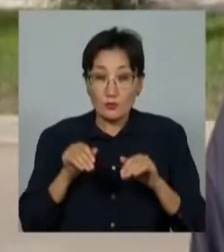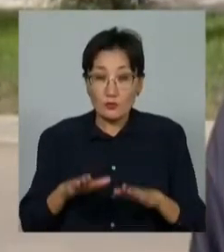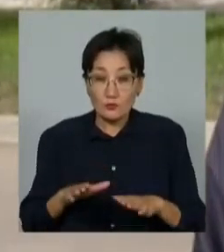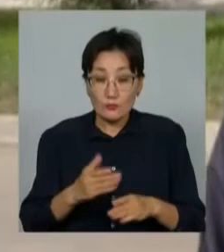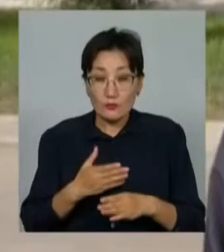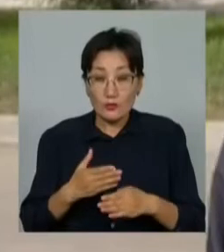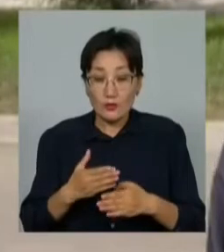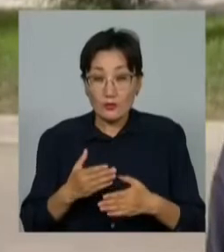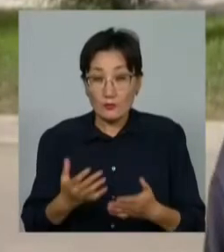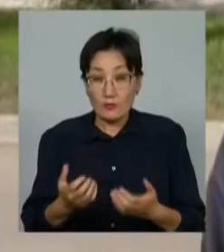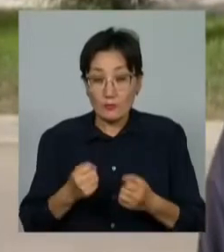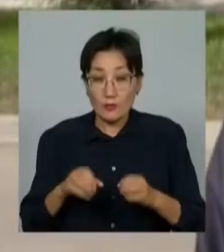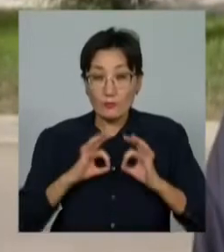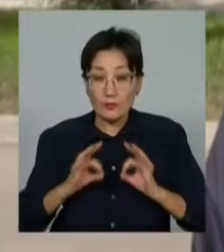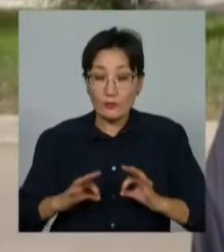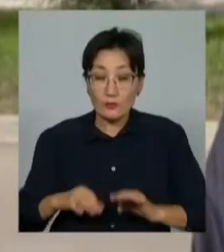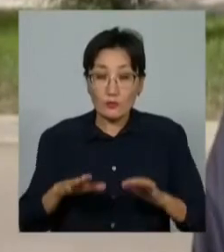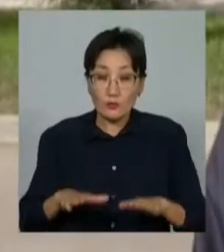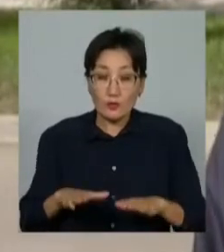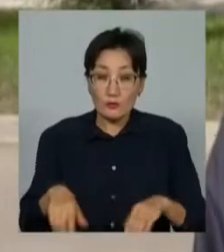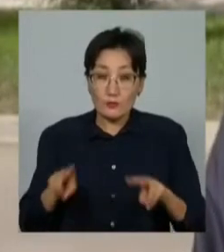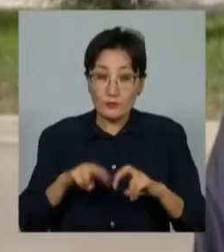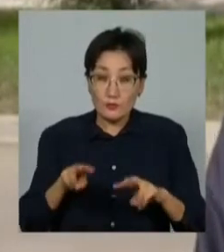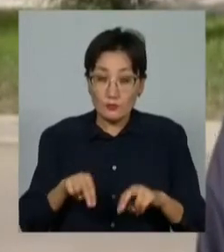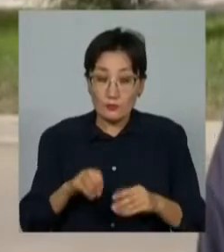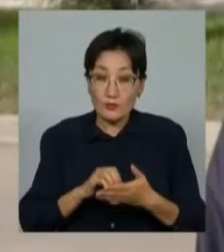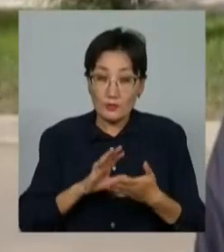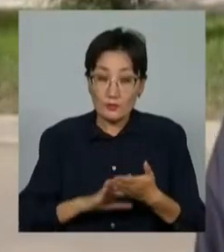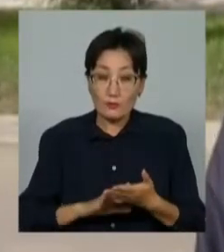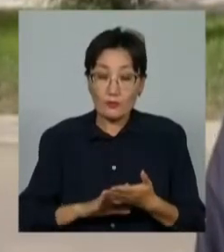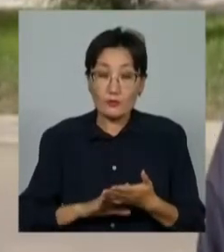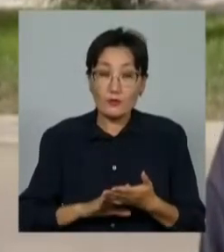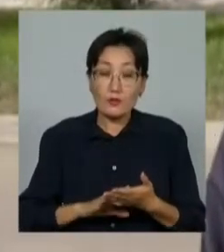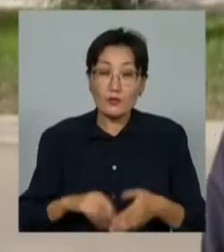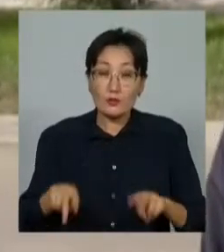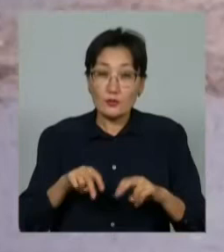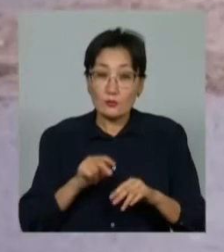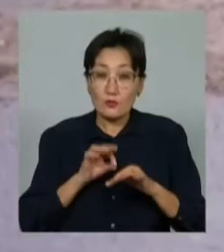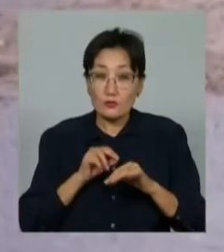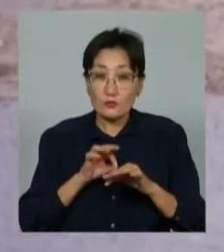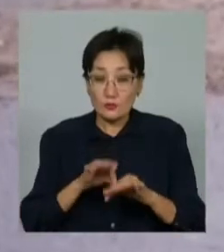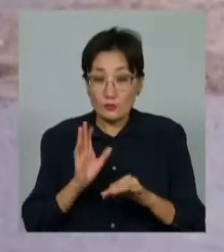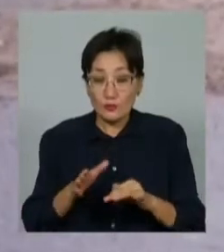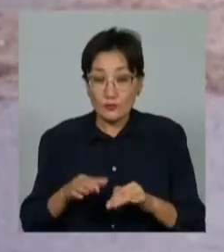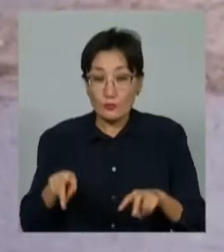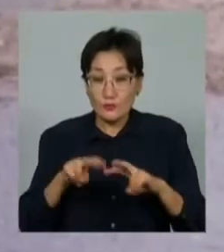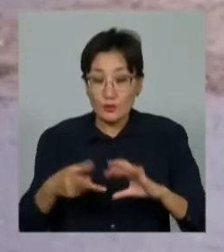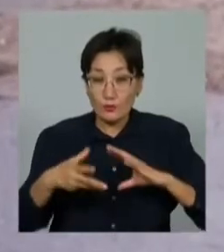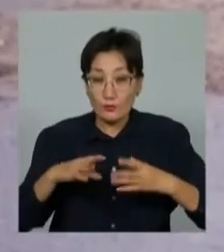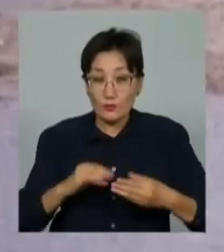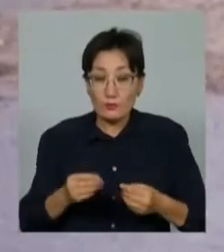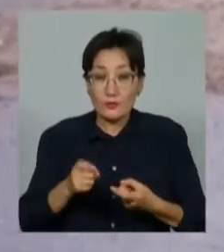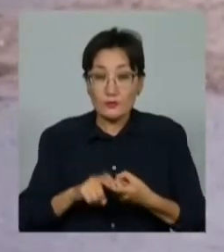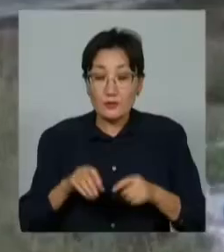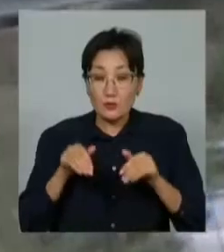кейін прокуратура органдарына тексерісті тіркеп, тексеріс ашылатын болады. Енді тексеріс қорытындылары